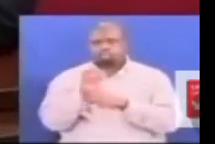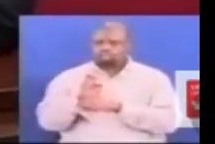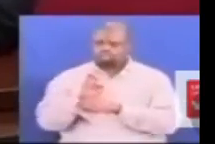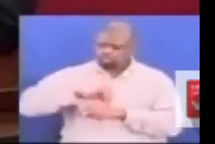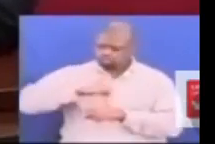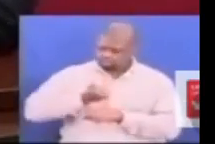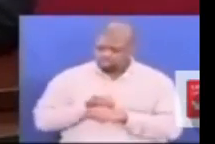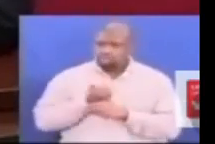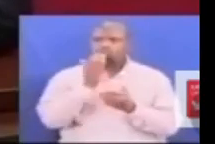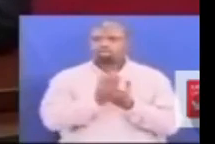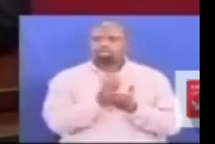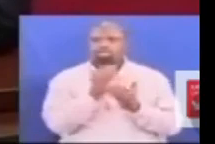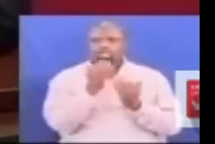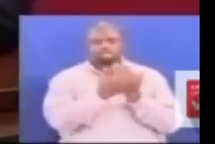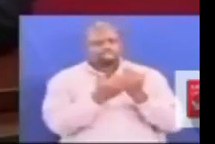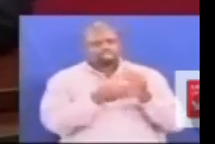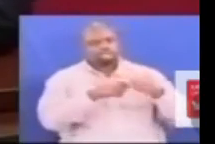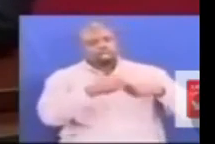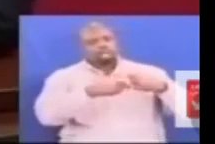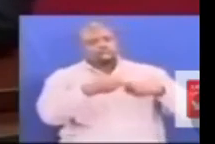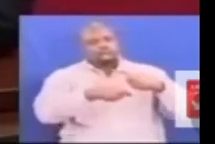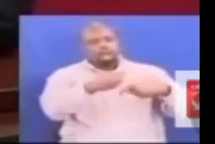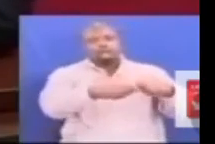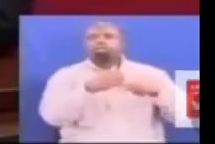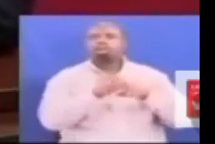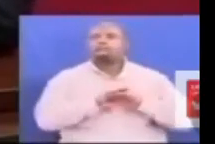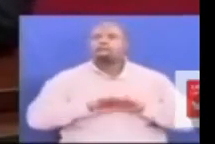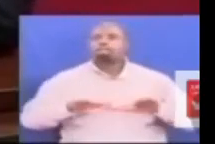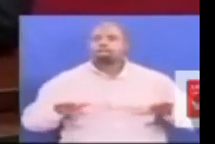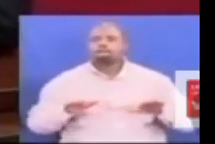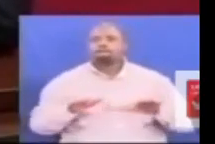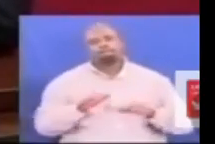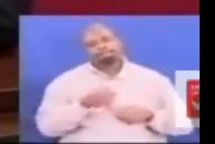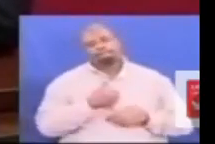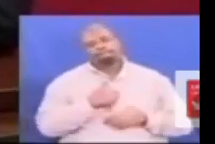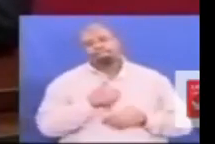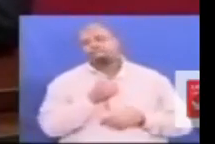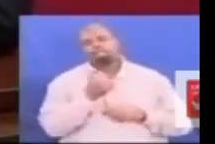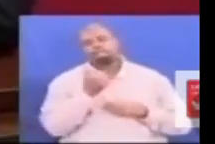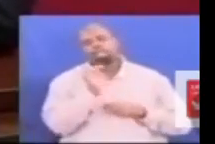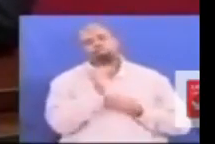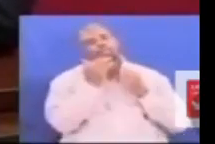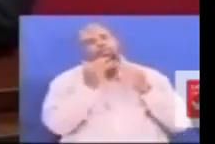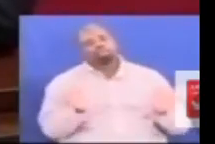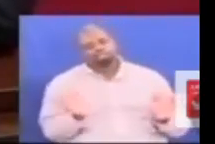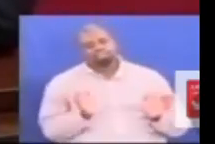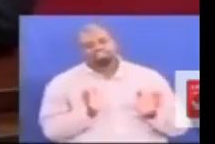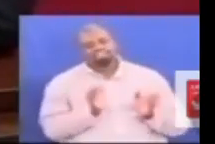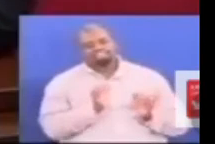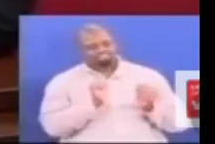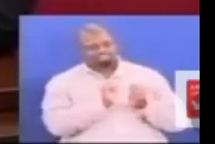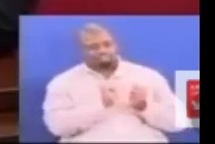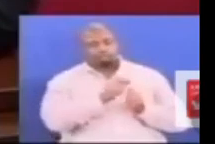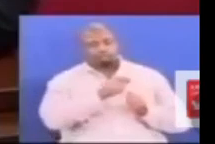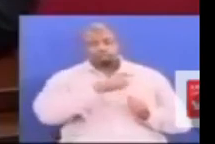na kuhakikisha kwamba nchi inaendelea kuwa salama, nataka nikuhakikishie kwamba vyombo vyetu vya dola